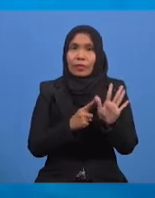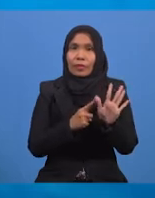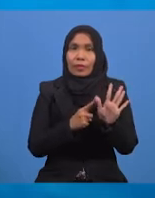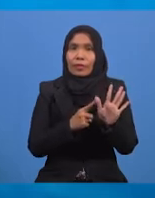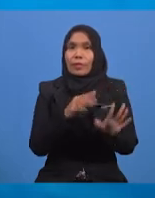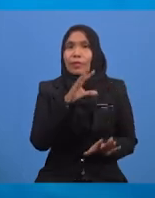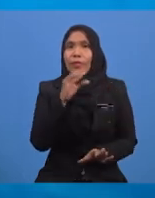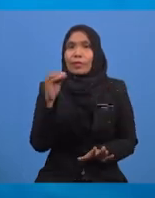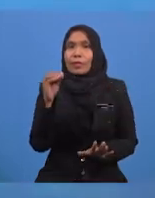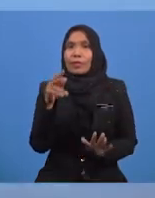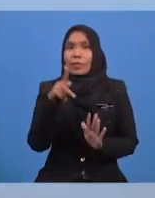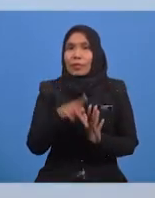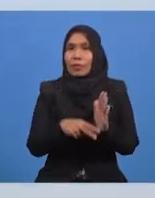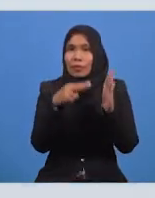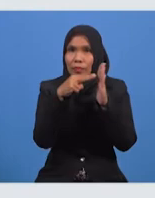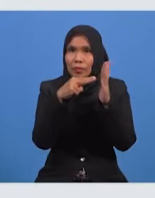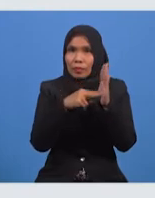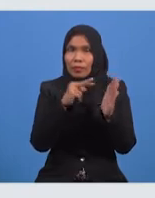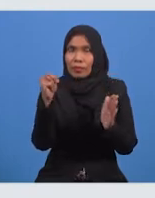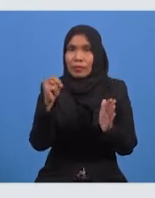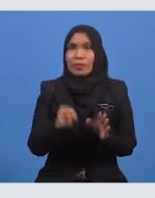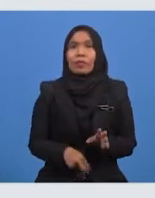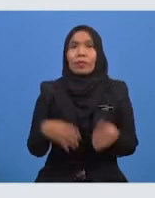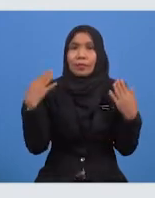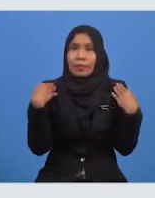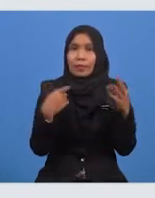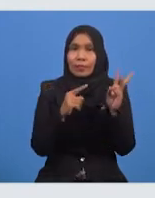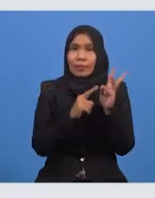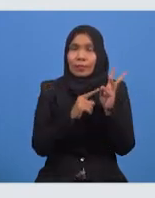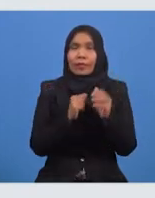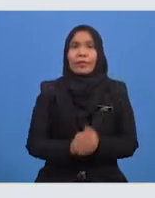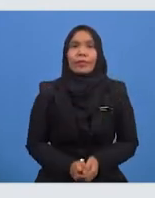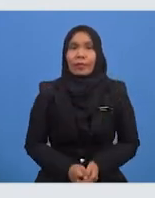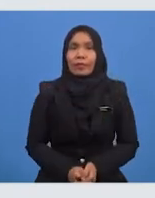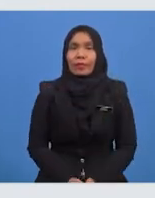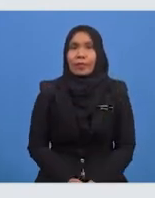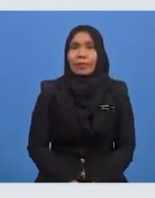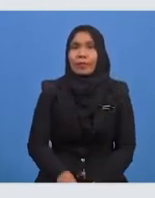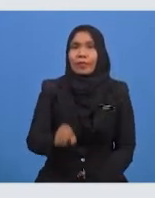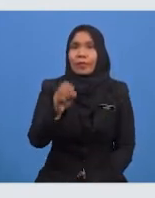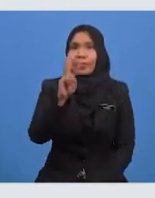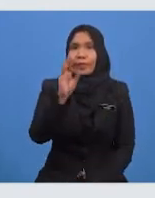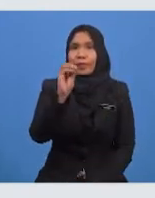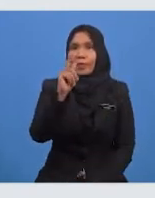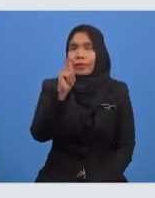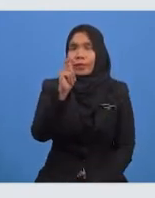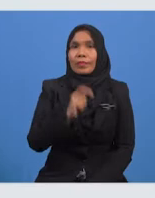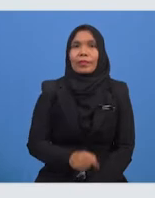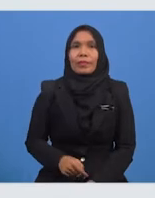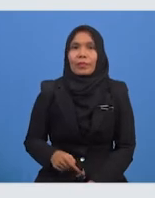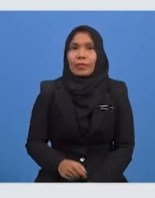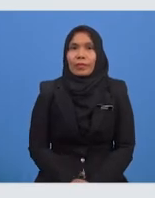serta perundangan. Analisis SWOT digunakan untuk membuat perancangan aktiviti perniagaan secara